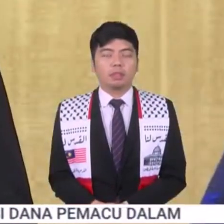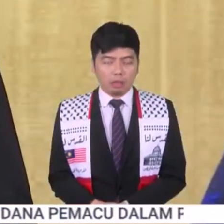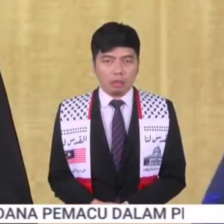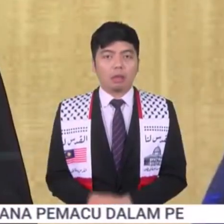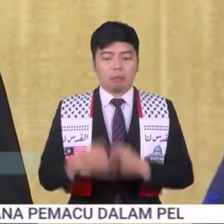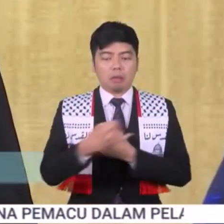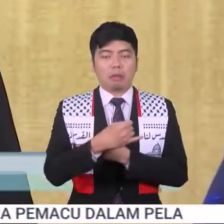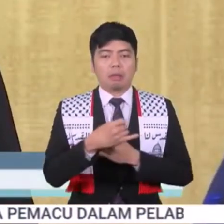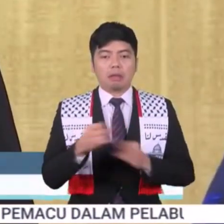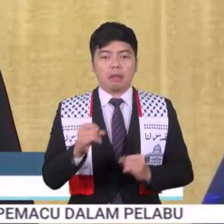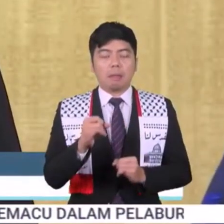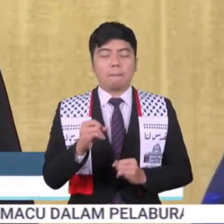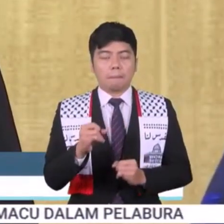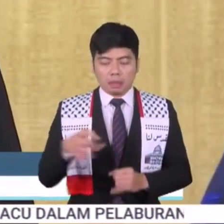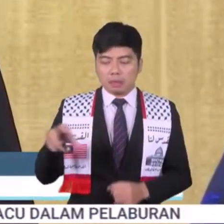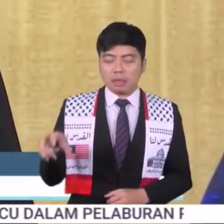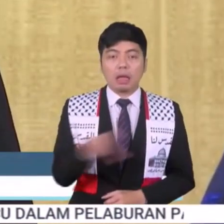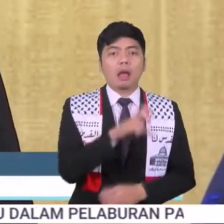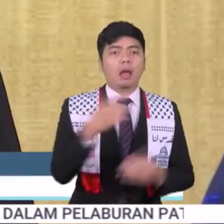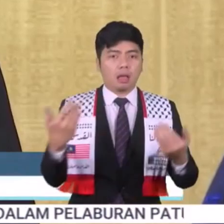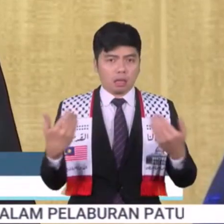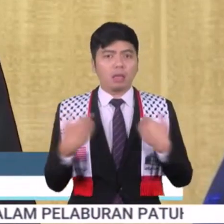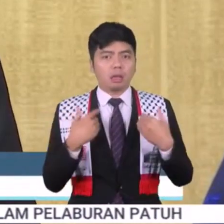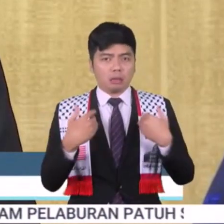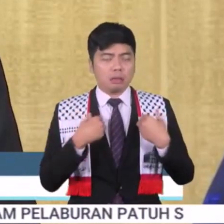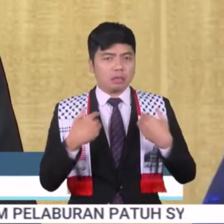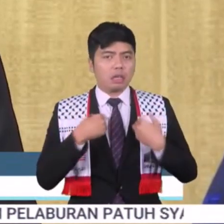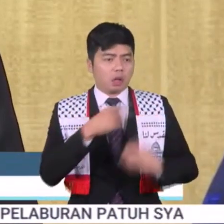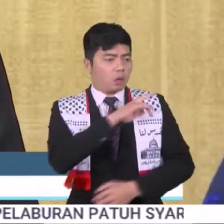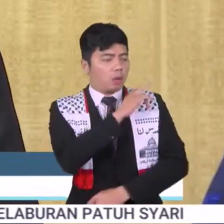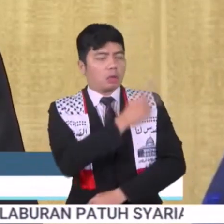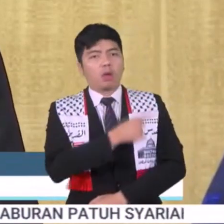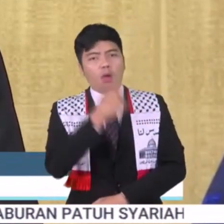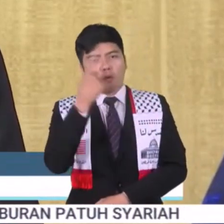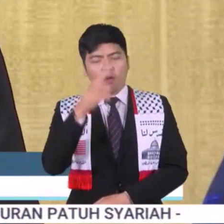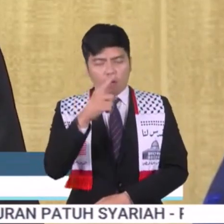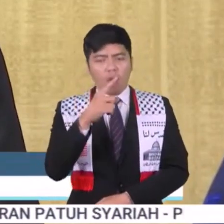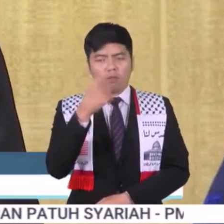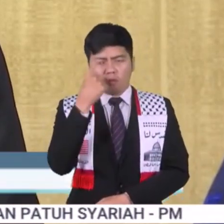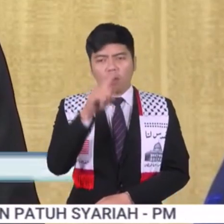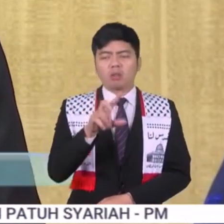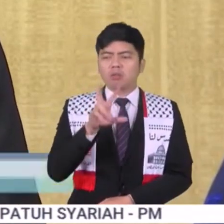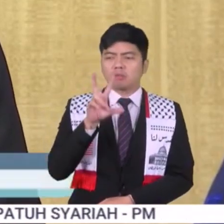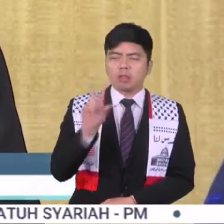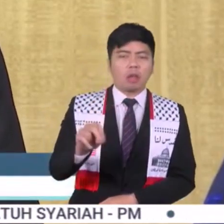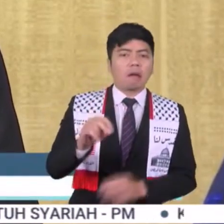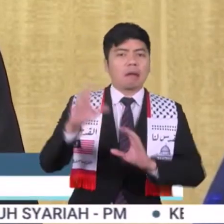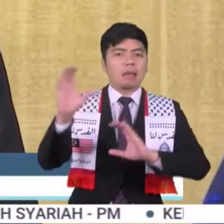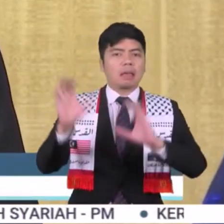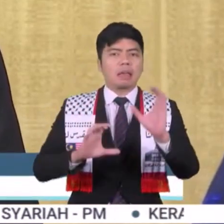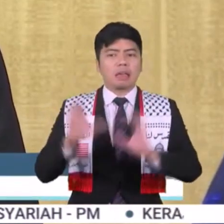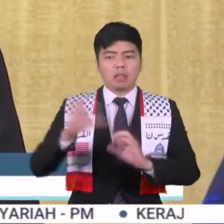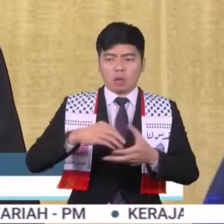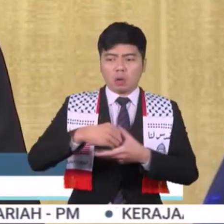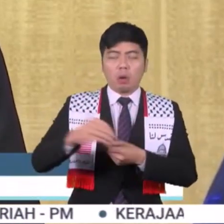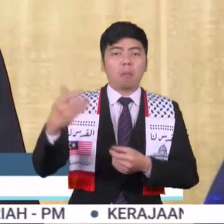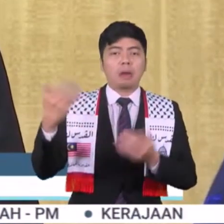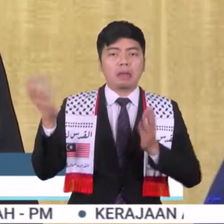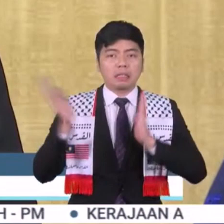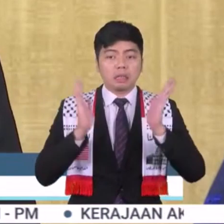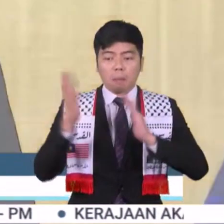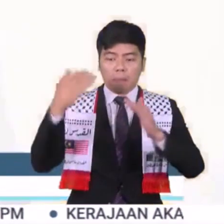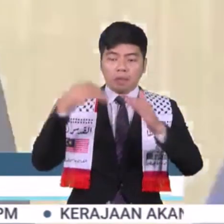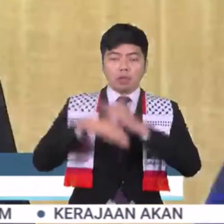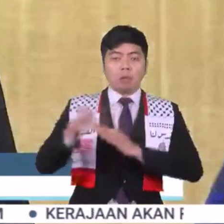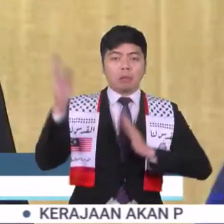Jabatan Pengangkutan Jalan mempunyai kuasa untuk merarang mana-mana kenderaan asing yang tidak mempunyai VEP untuk masuk